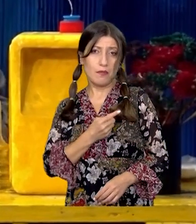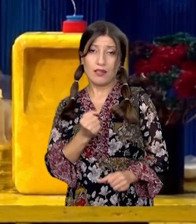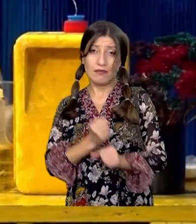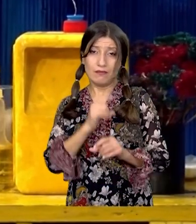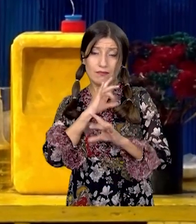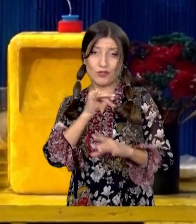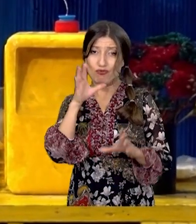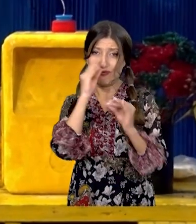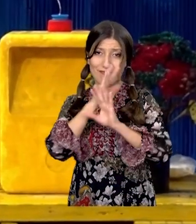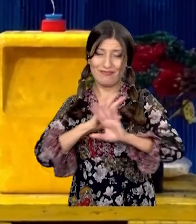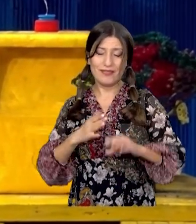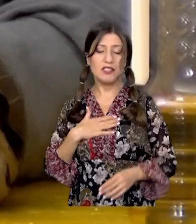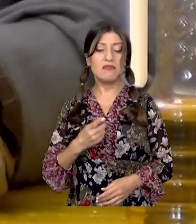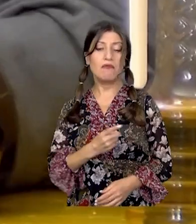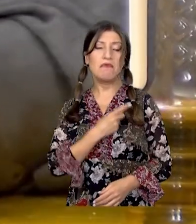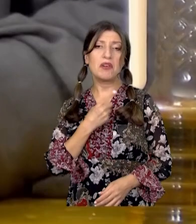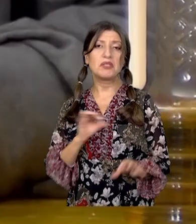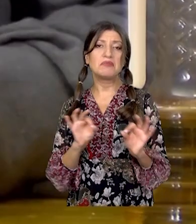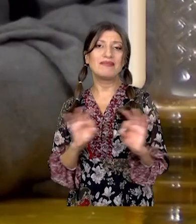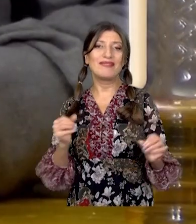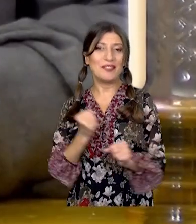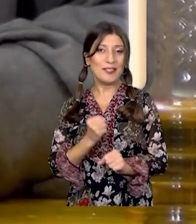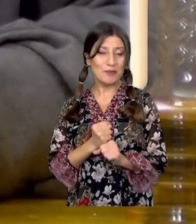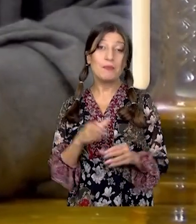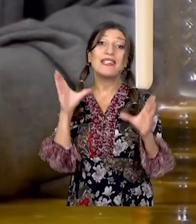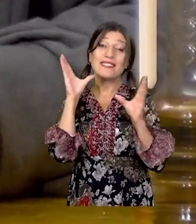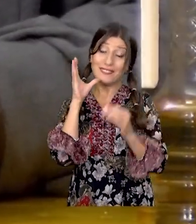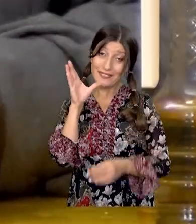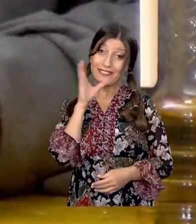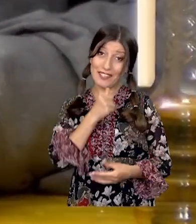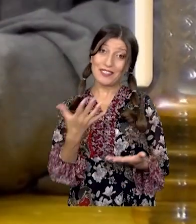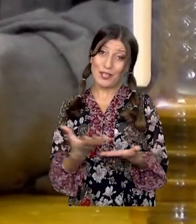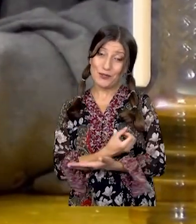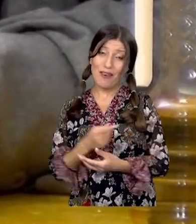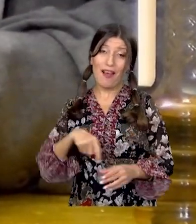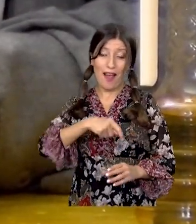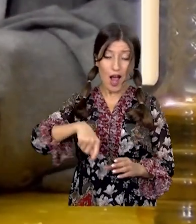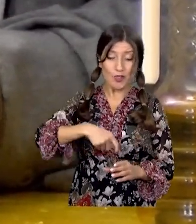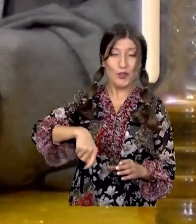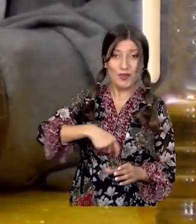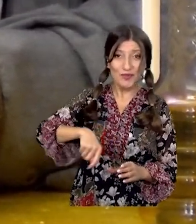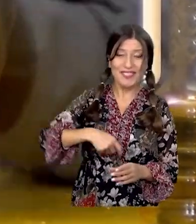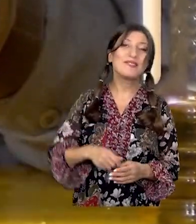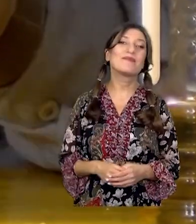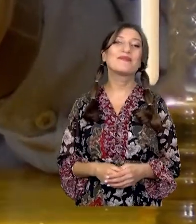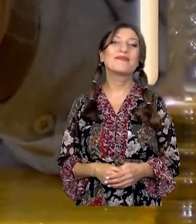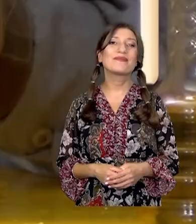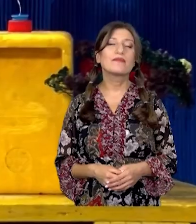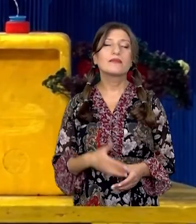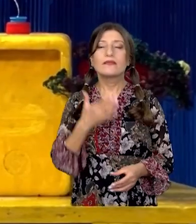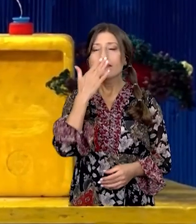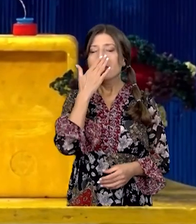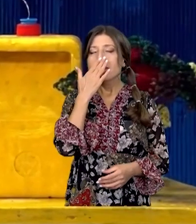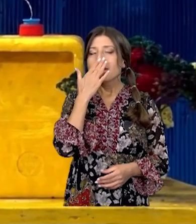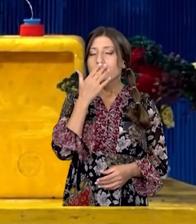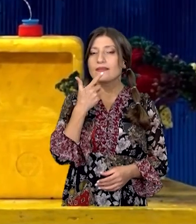գործը չանես, ոչ մի բան էլ չի ստացվի, իսկ երբ վարպետորեն ես անում, ստացվում է, խառնում ենք իրար, ահա, այսպես,